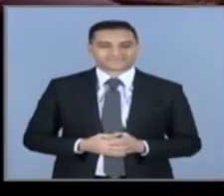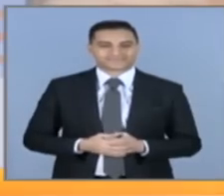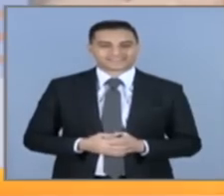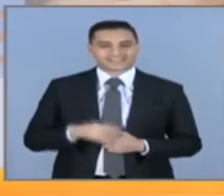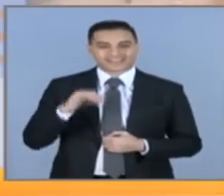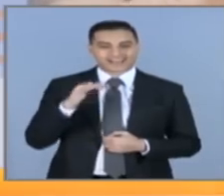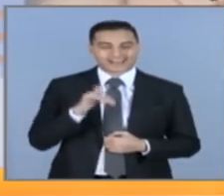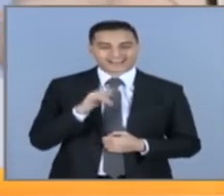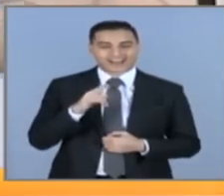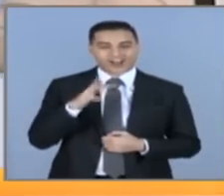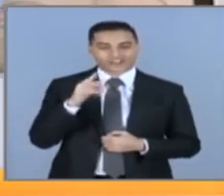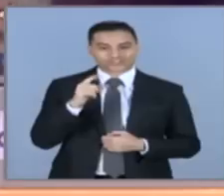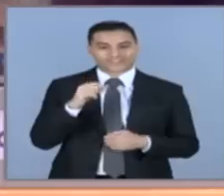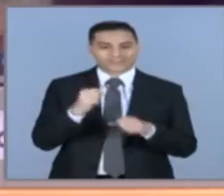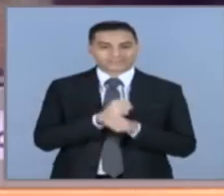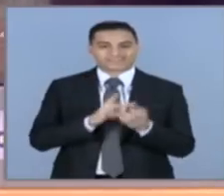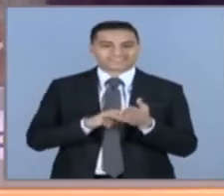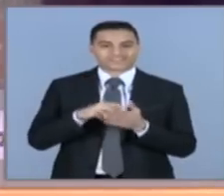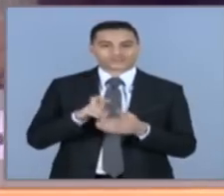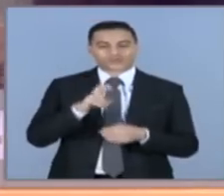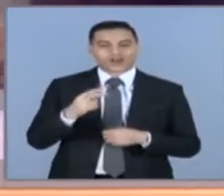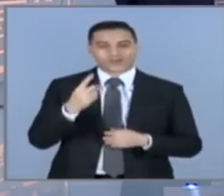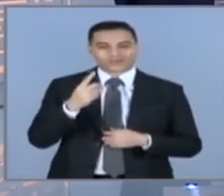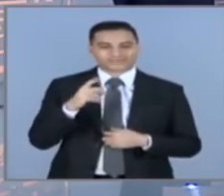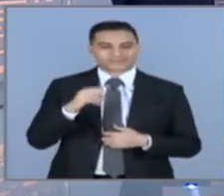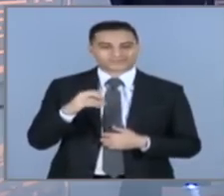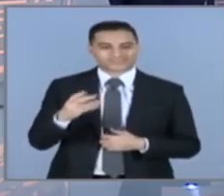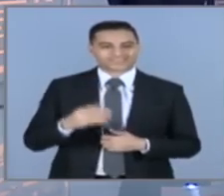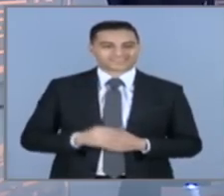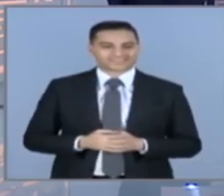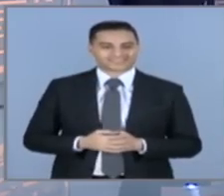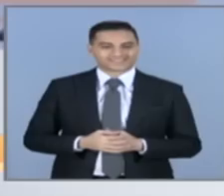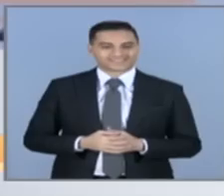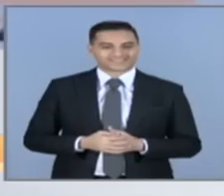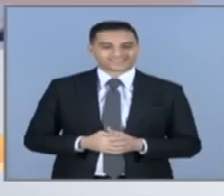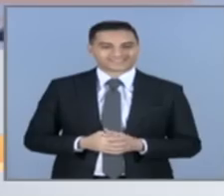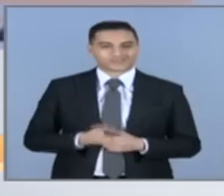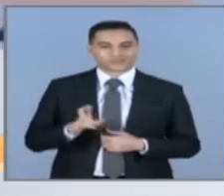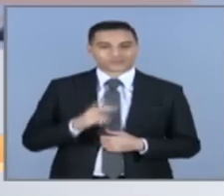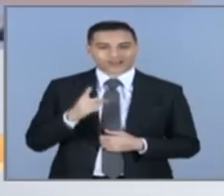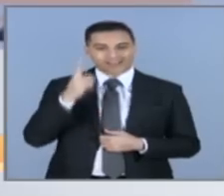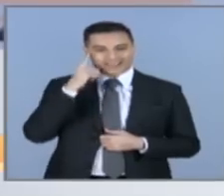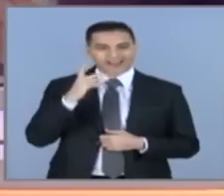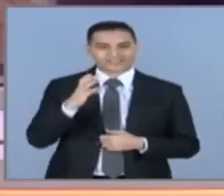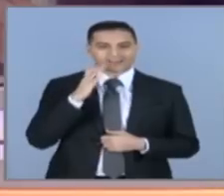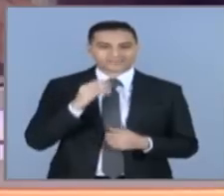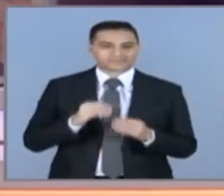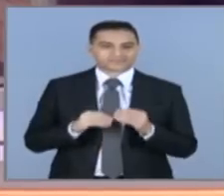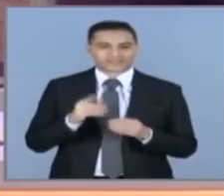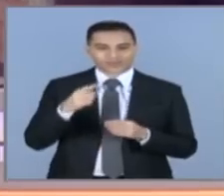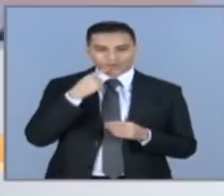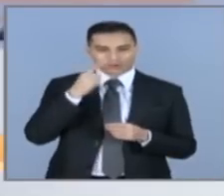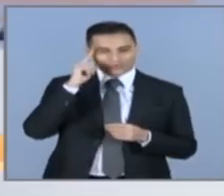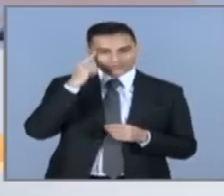يعني برضو أشرف عداك بسؤال واحد. بسم الله ما شاء الله، بسم الله ما شاء الله. والسؤال ده انت كنت عارفه. أيوة كمان. أنا عارف. انت